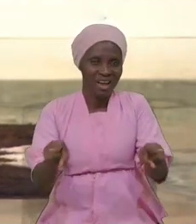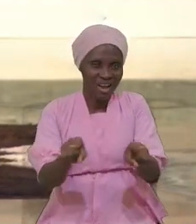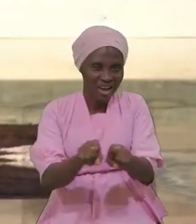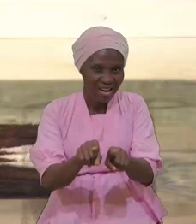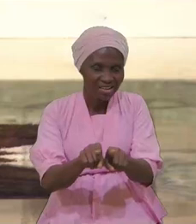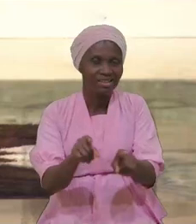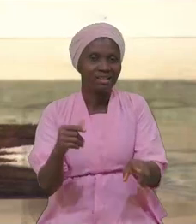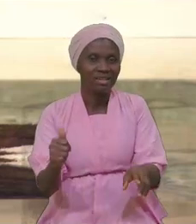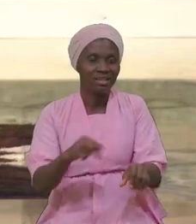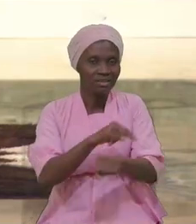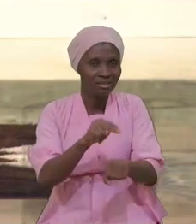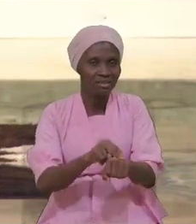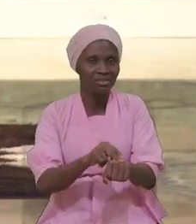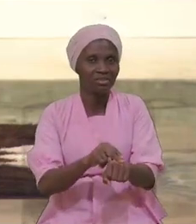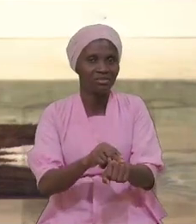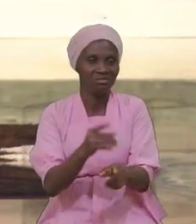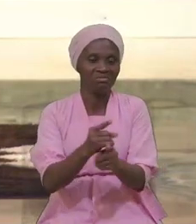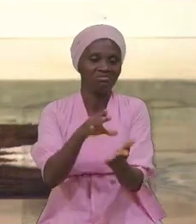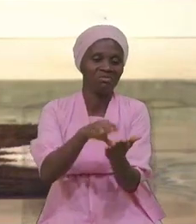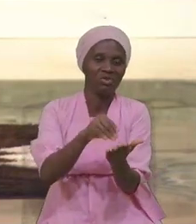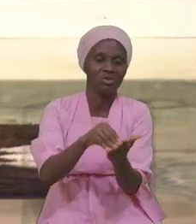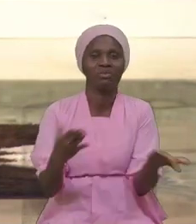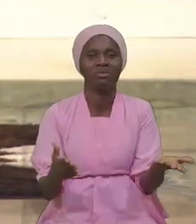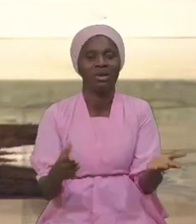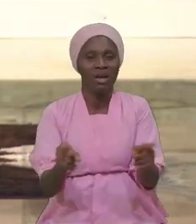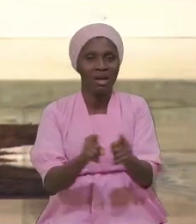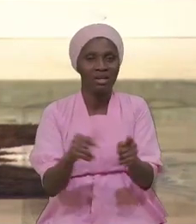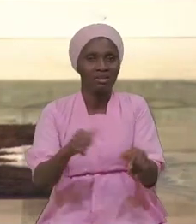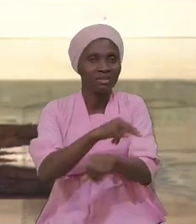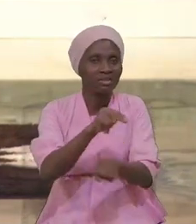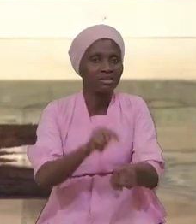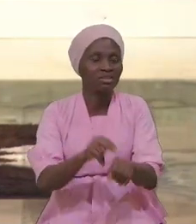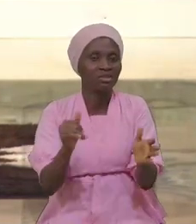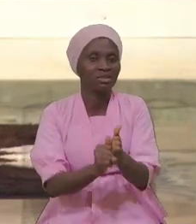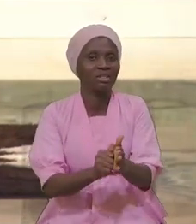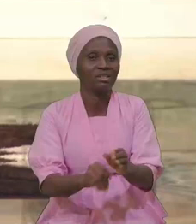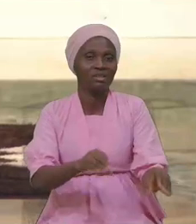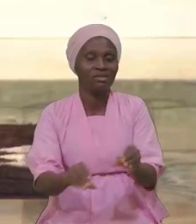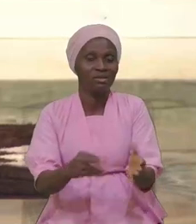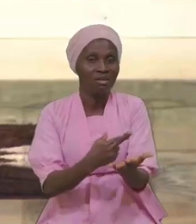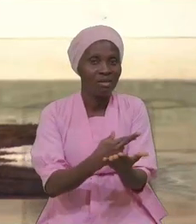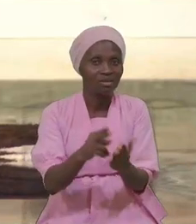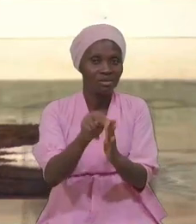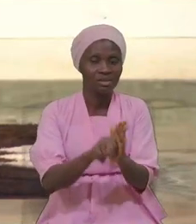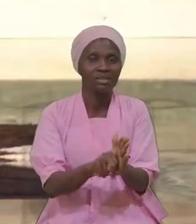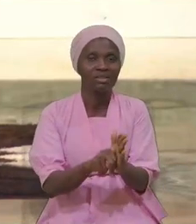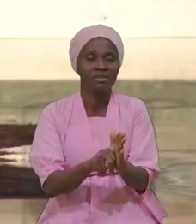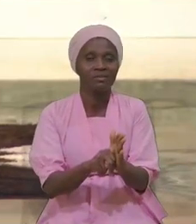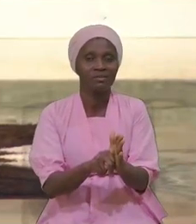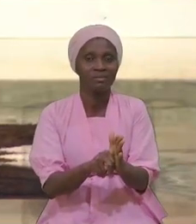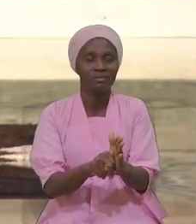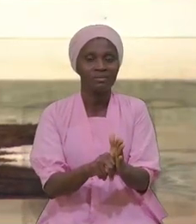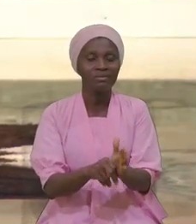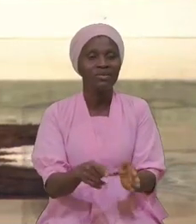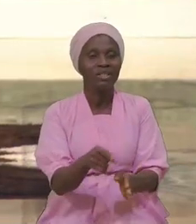Comme une nation, ils sont des gens qui imitent, comme une nation qui aurait pratiqué la justice et n'aurait pas abandonné la loi